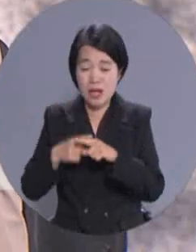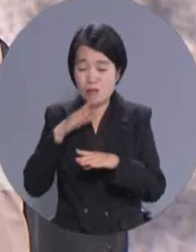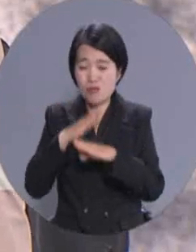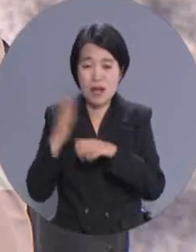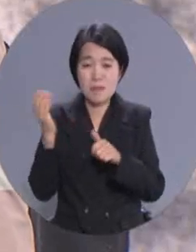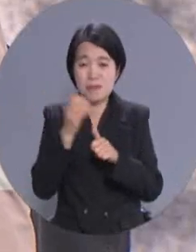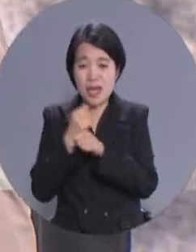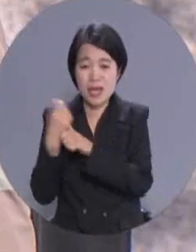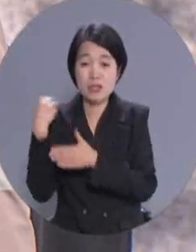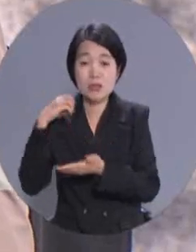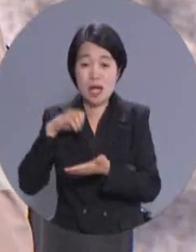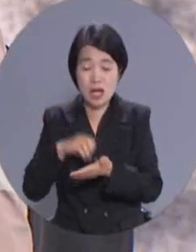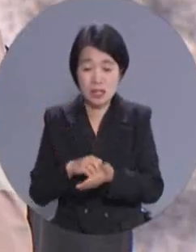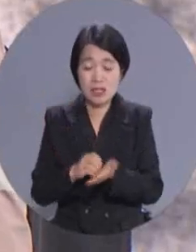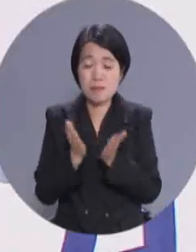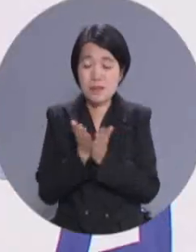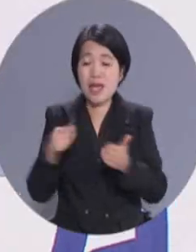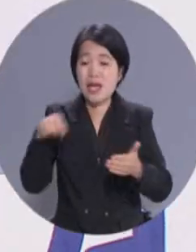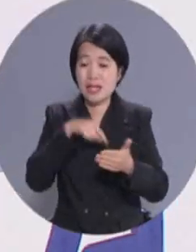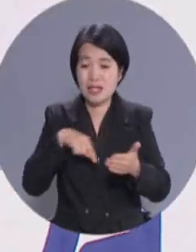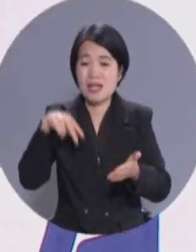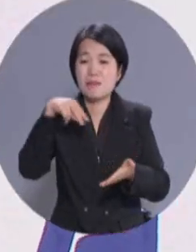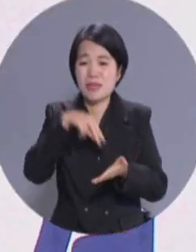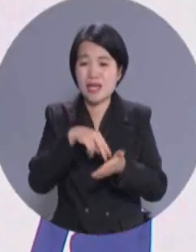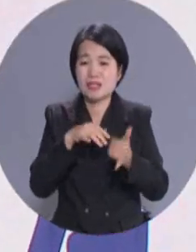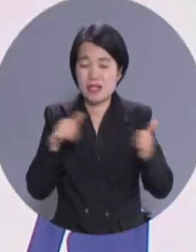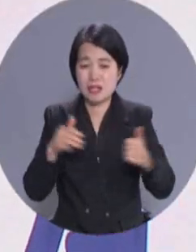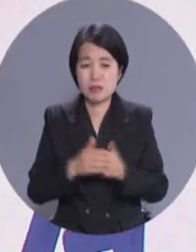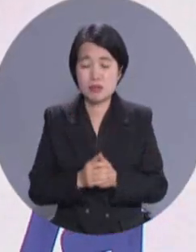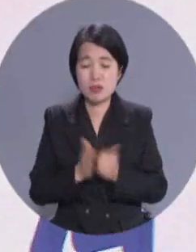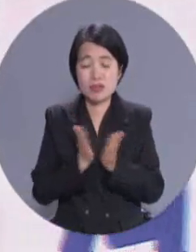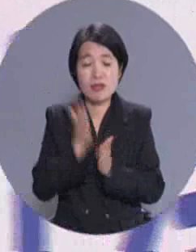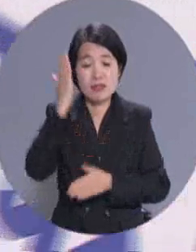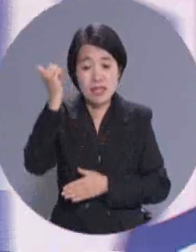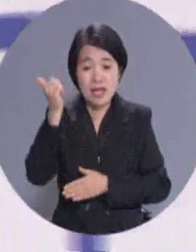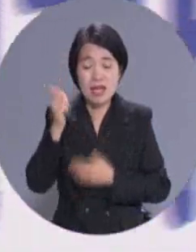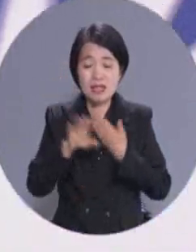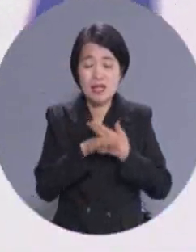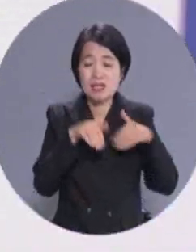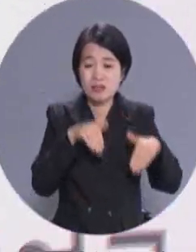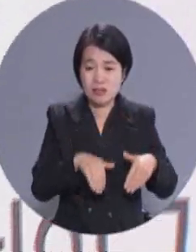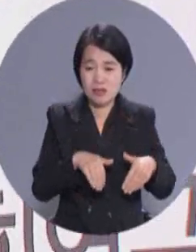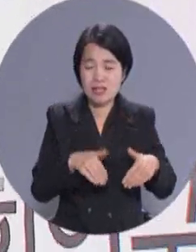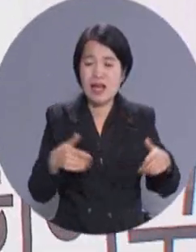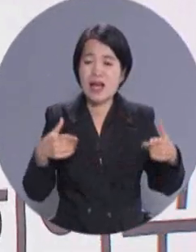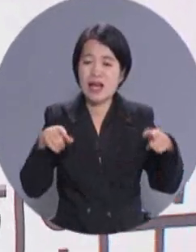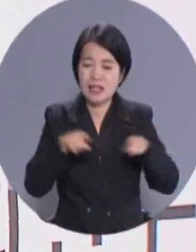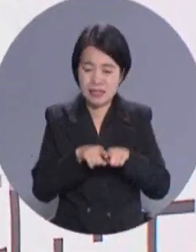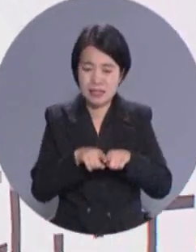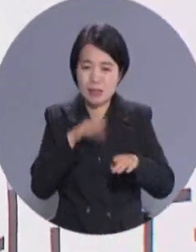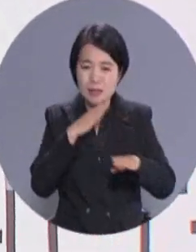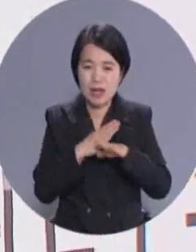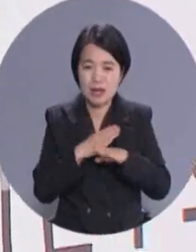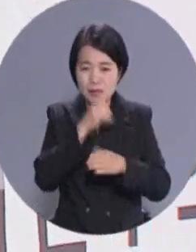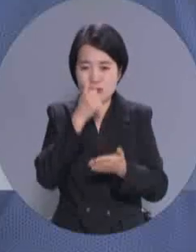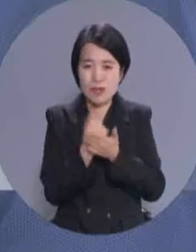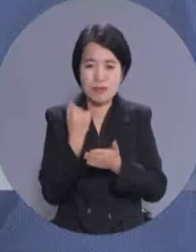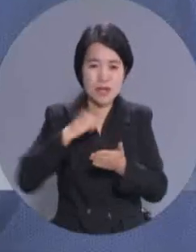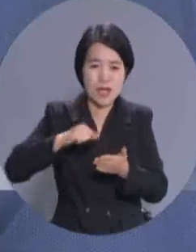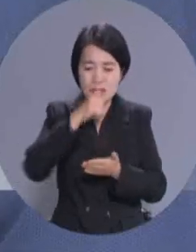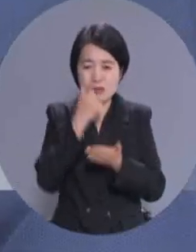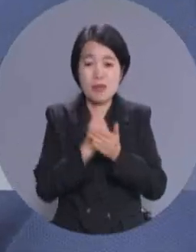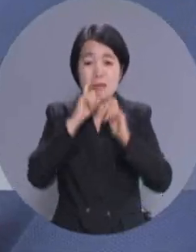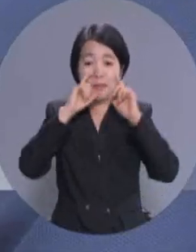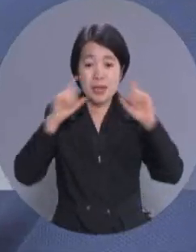납북됐다 돌아온 독림호의 탑승자로 독림호의 선장, 다른 선원들과 함께 반공법 위반 혐의로 유죄